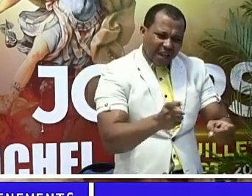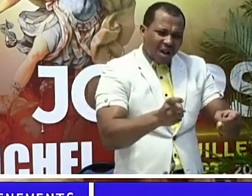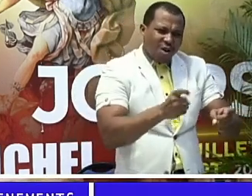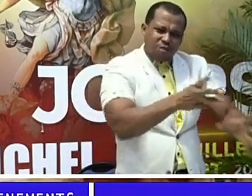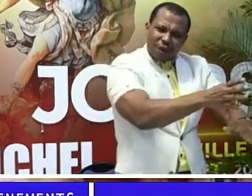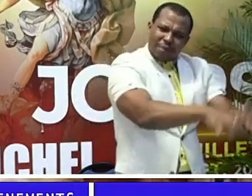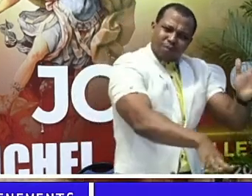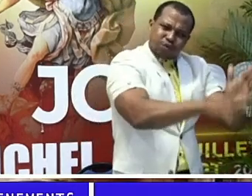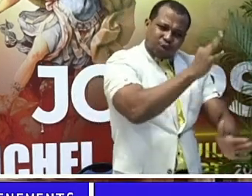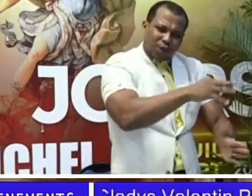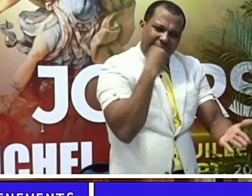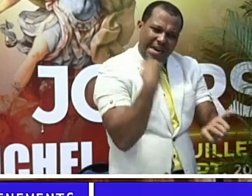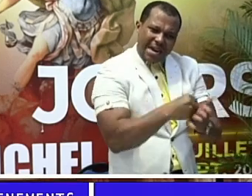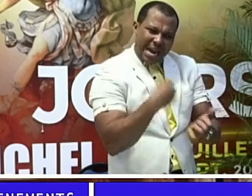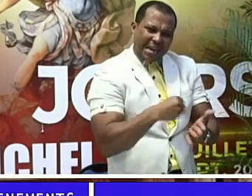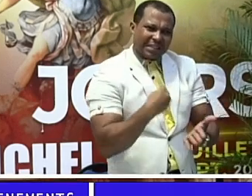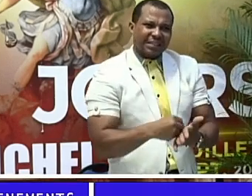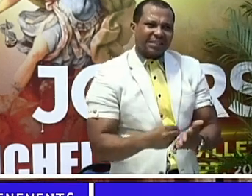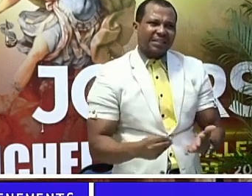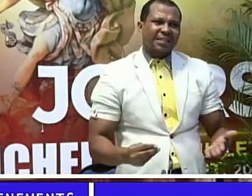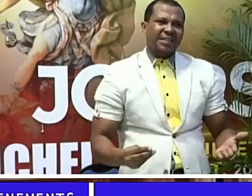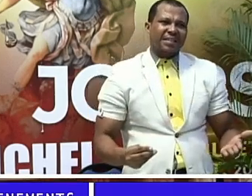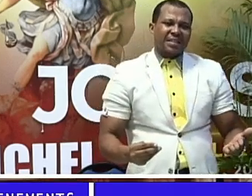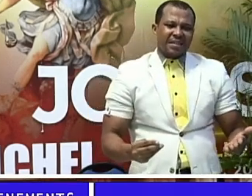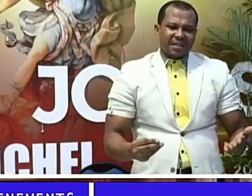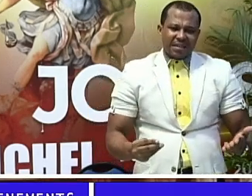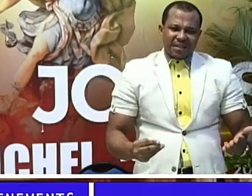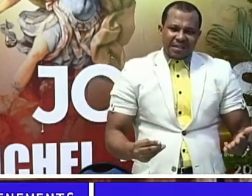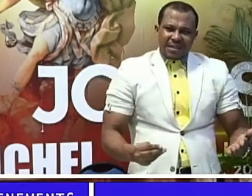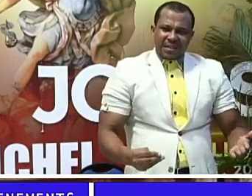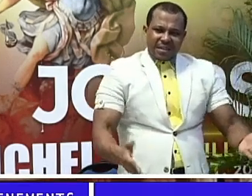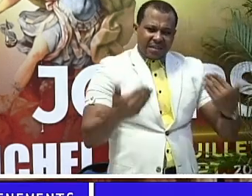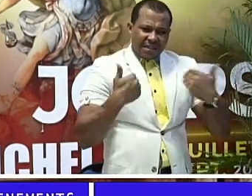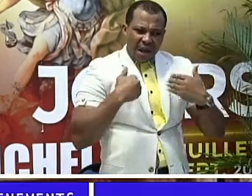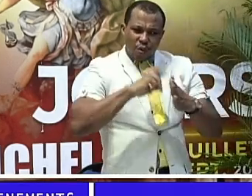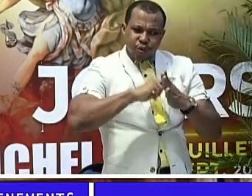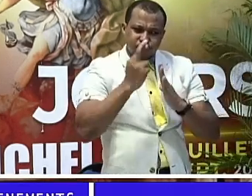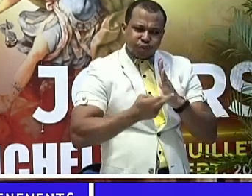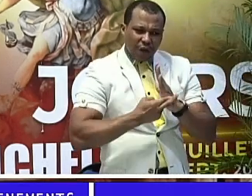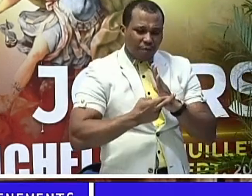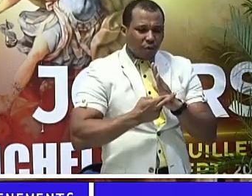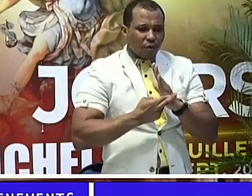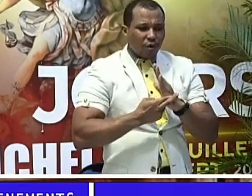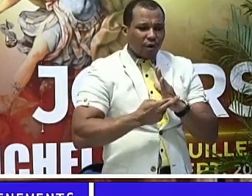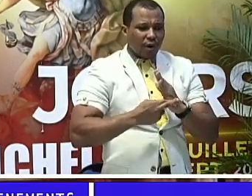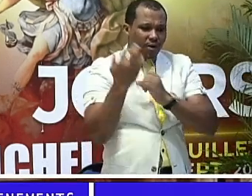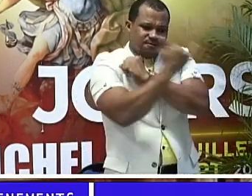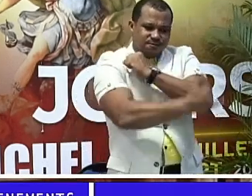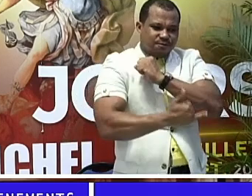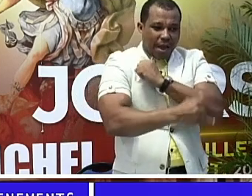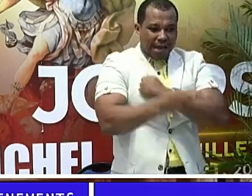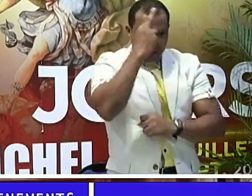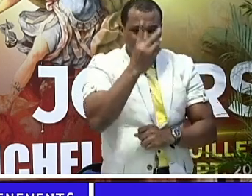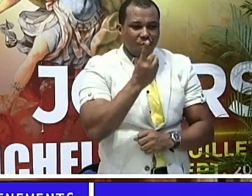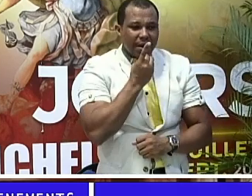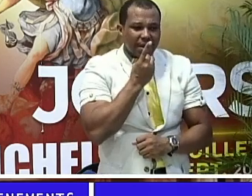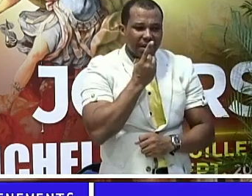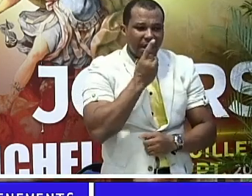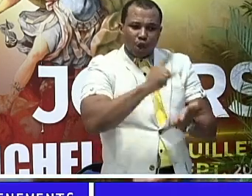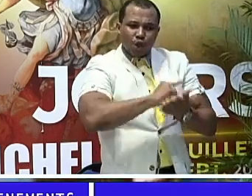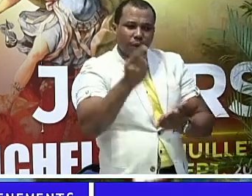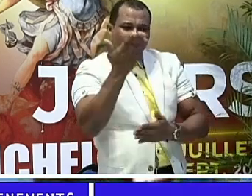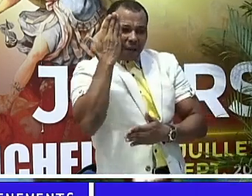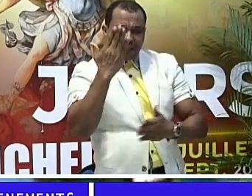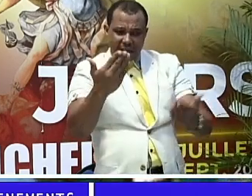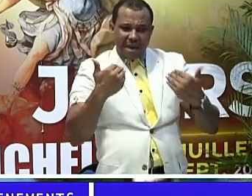toute bagaille qui sale. Il y a un rapport qui sorti en République dominicaine semaine dernière. Il dit que il